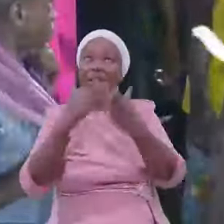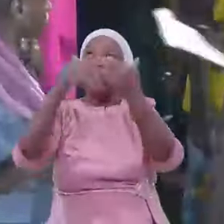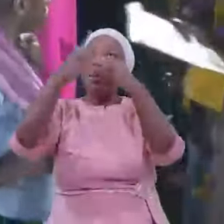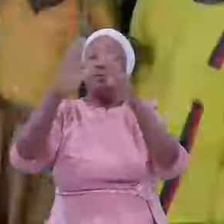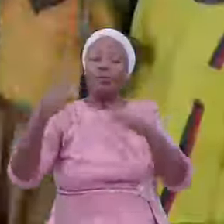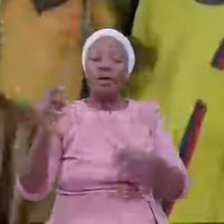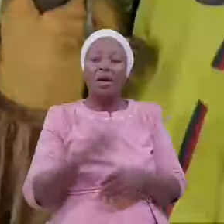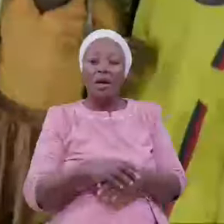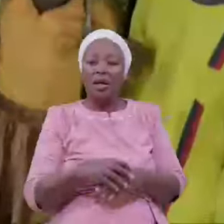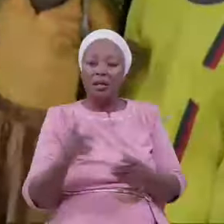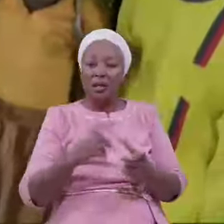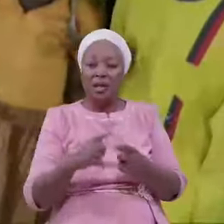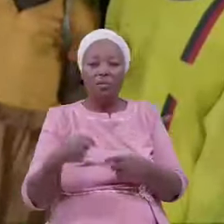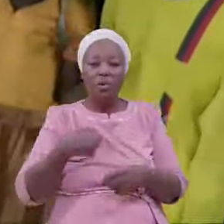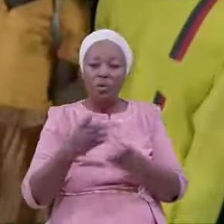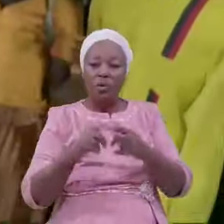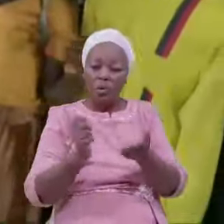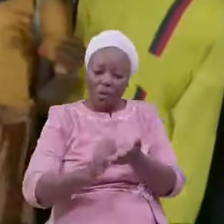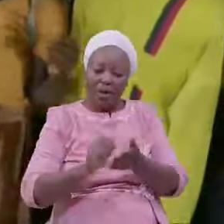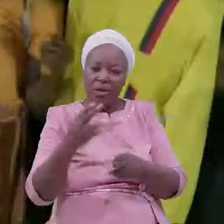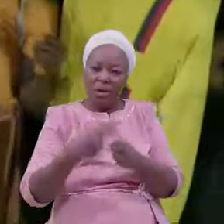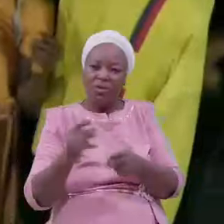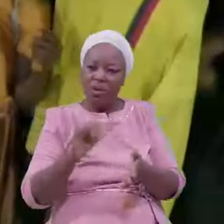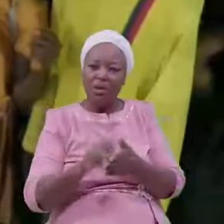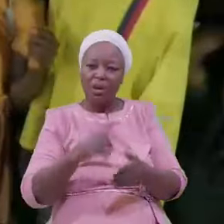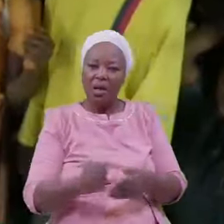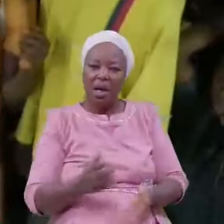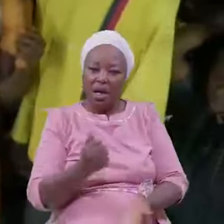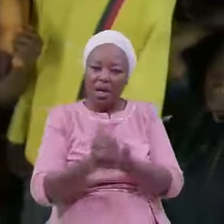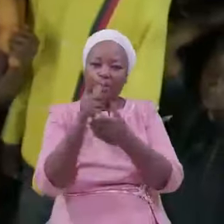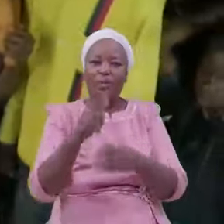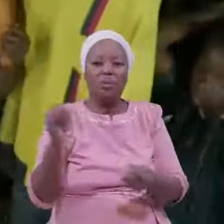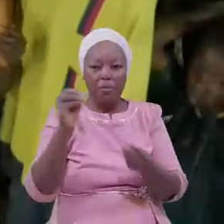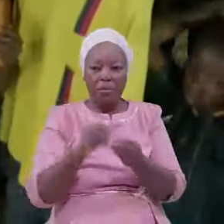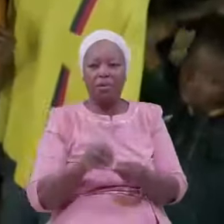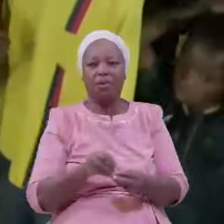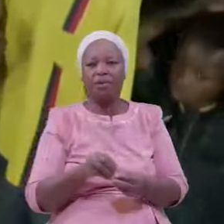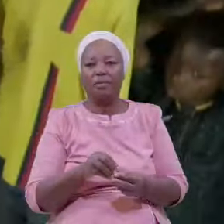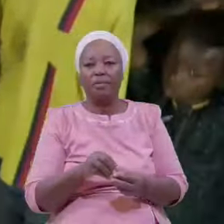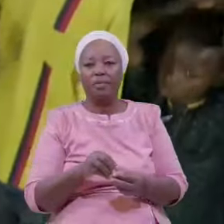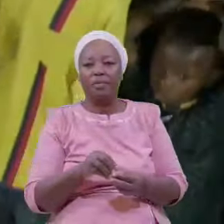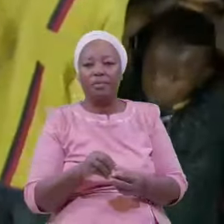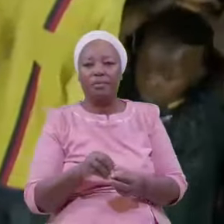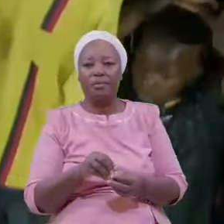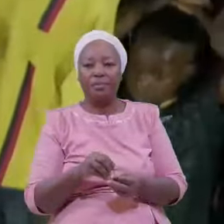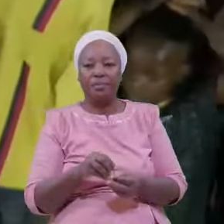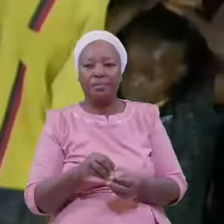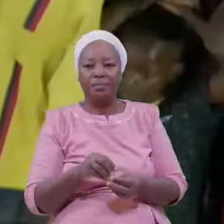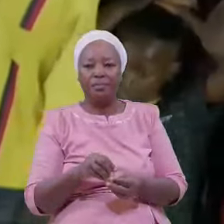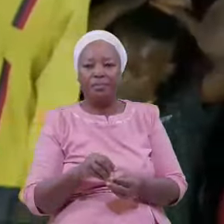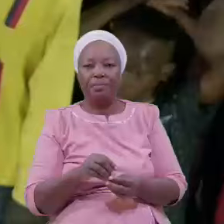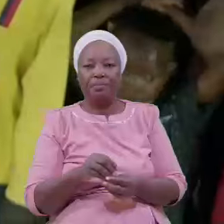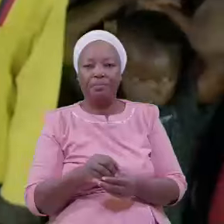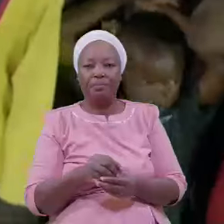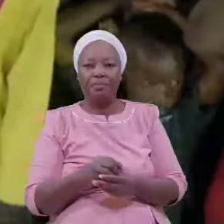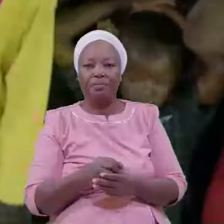now your name so we can follow up on you. Ang Panginoon, ngayong gabi, isinulat